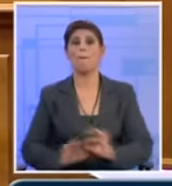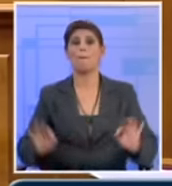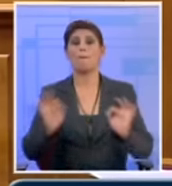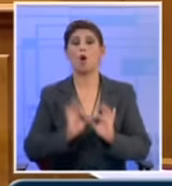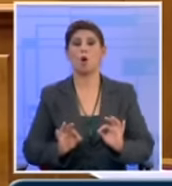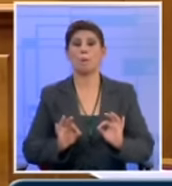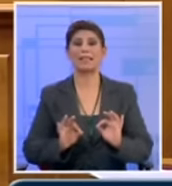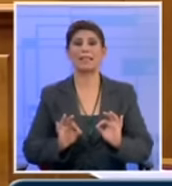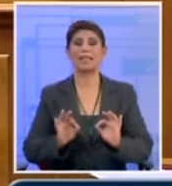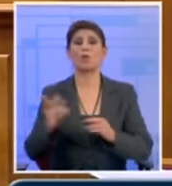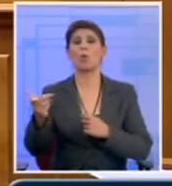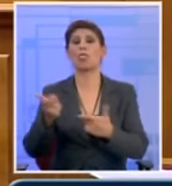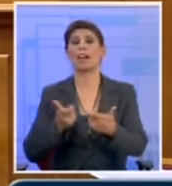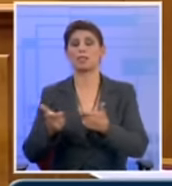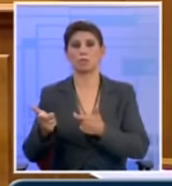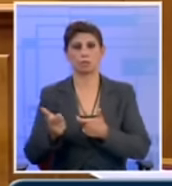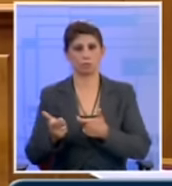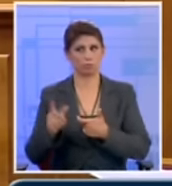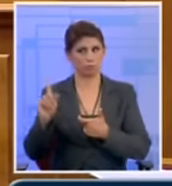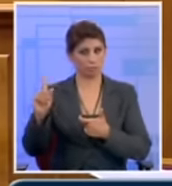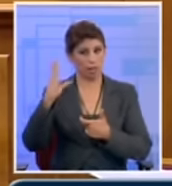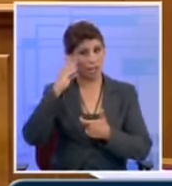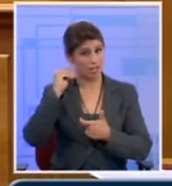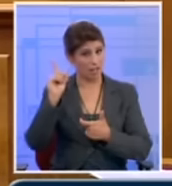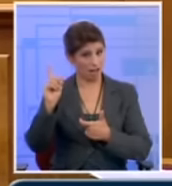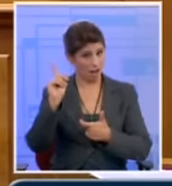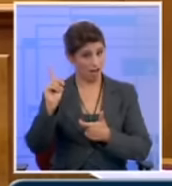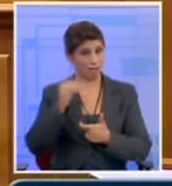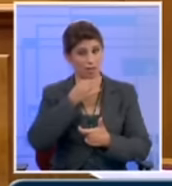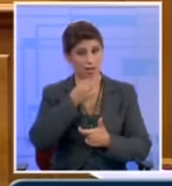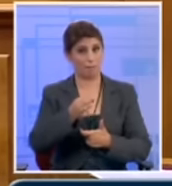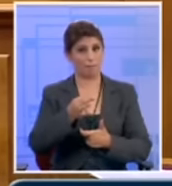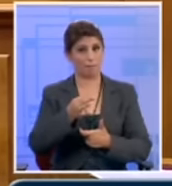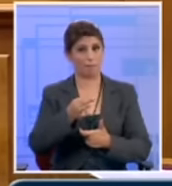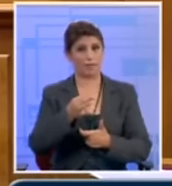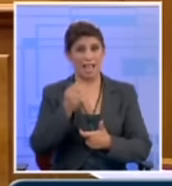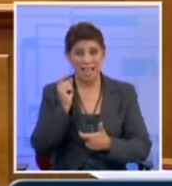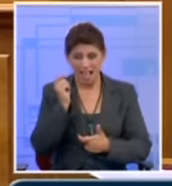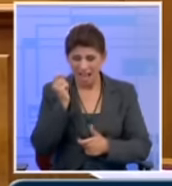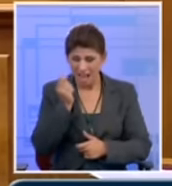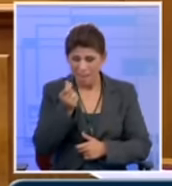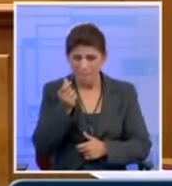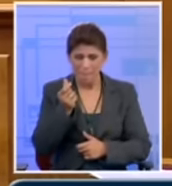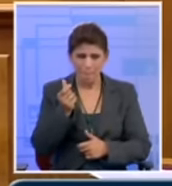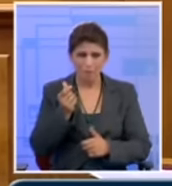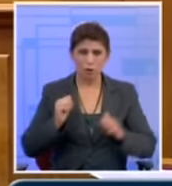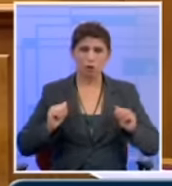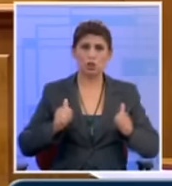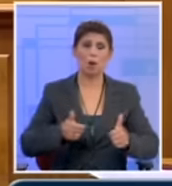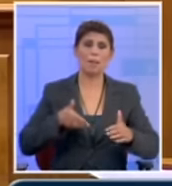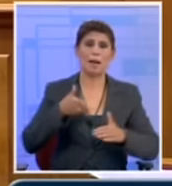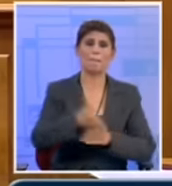προληπτικής πίστωσης. Μόνο ξεχνάτε να αναφέρετε ότι μόλις τόλμησε να επισκεφθεί ο κύριος Καρδούβελης την κυρία